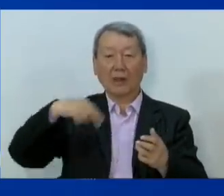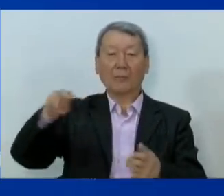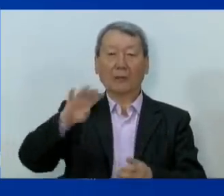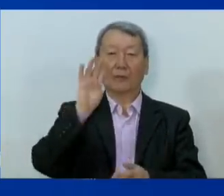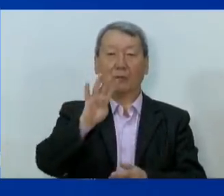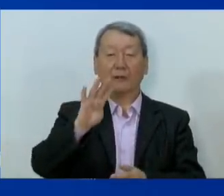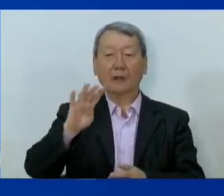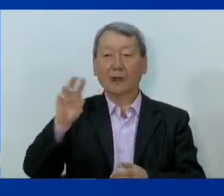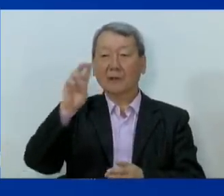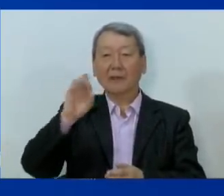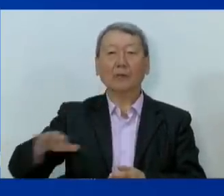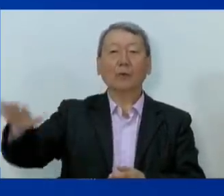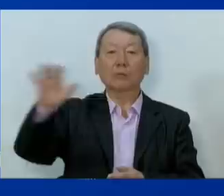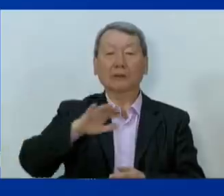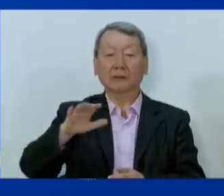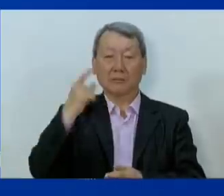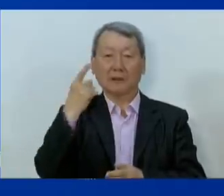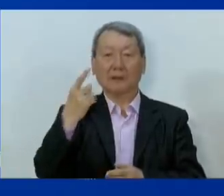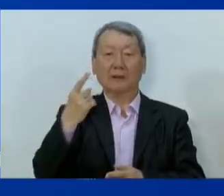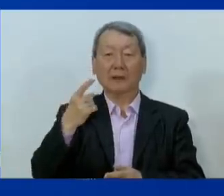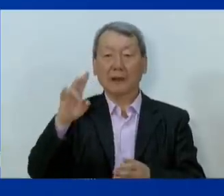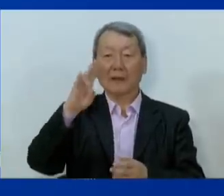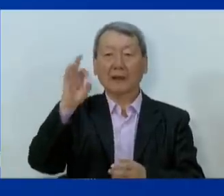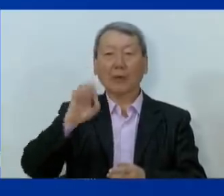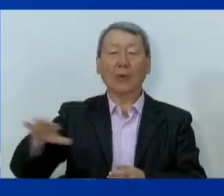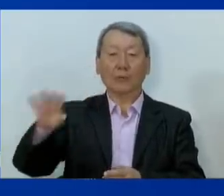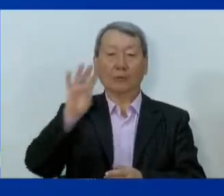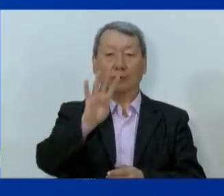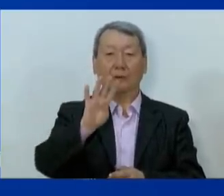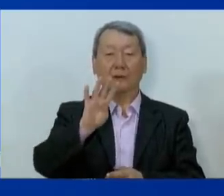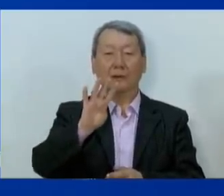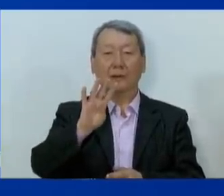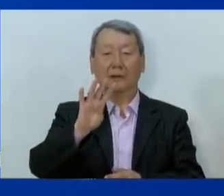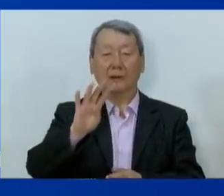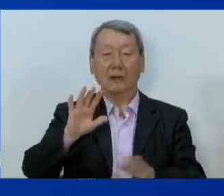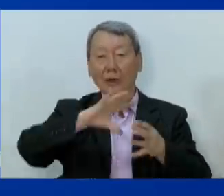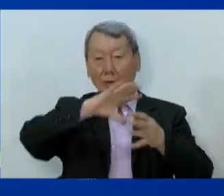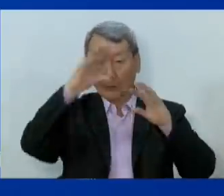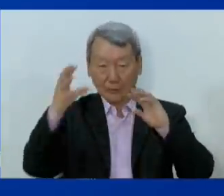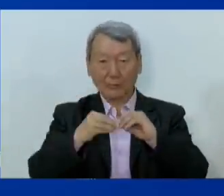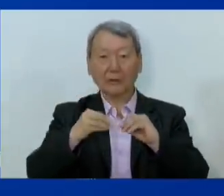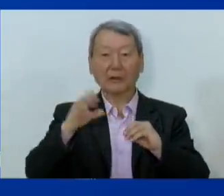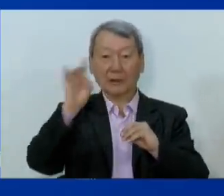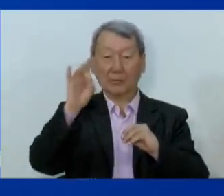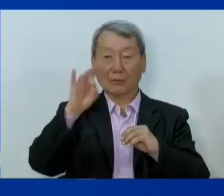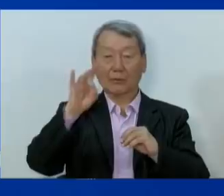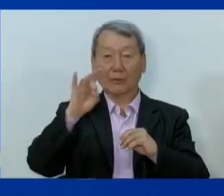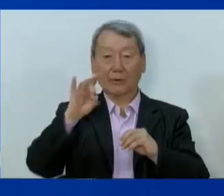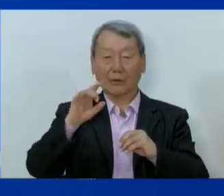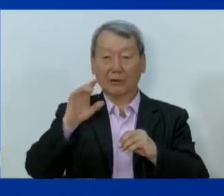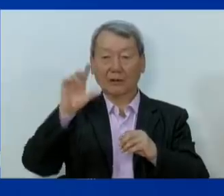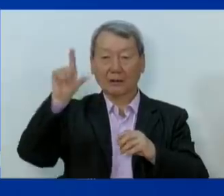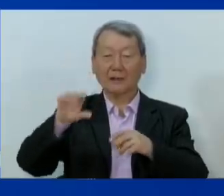обласында 1, Нарын обласында 4. Джалпы саңын Республика ғанча, COVID-19 диагнозу,